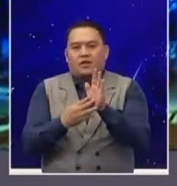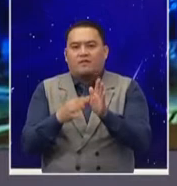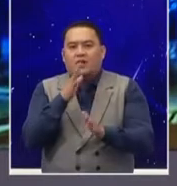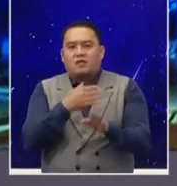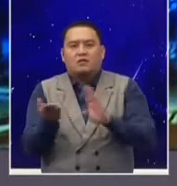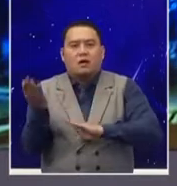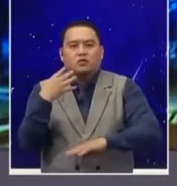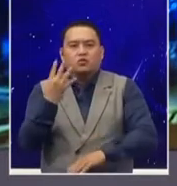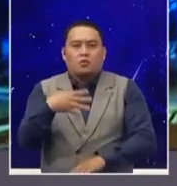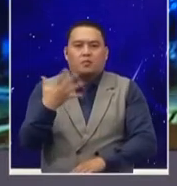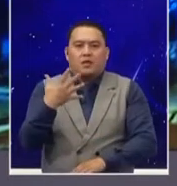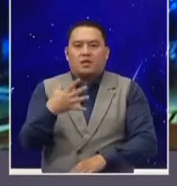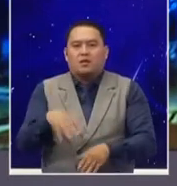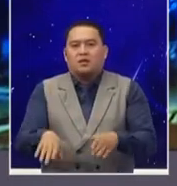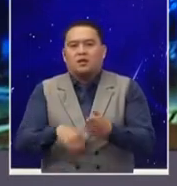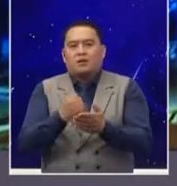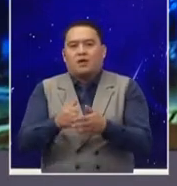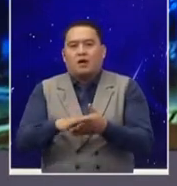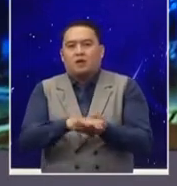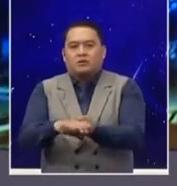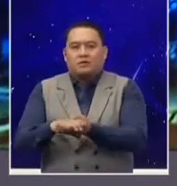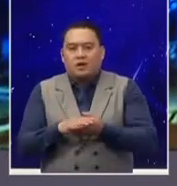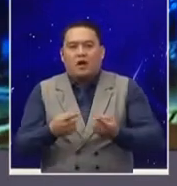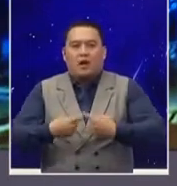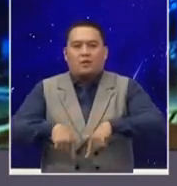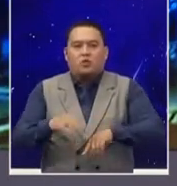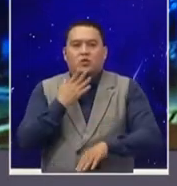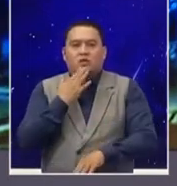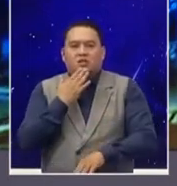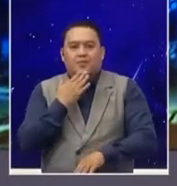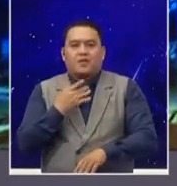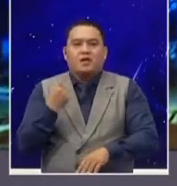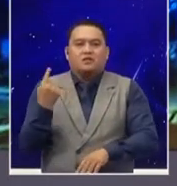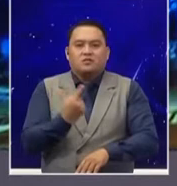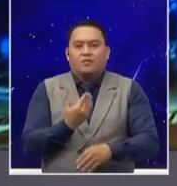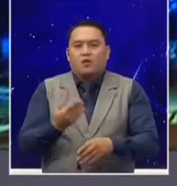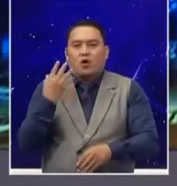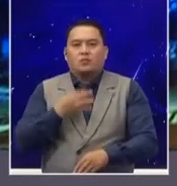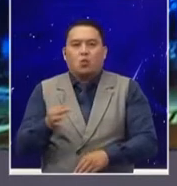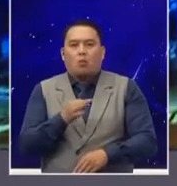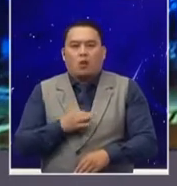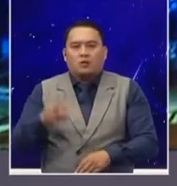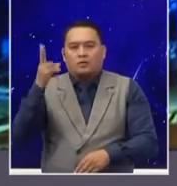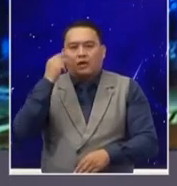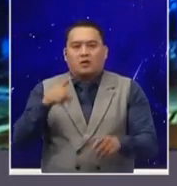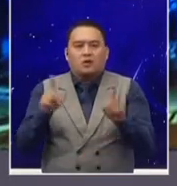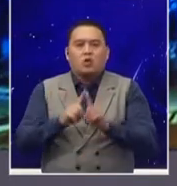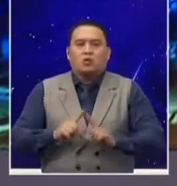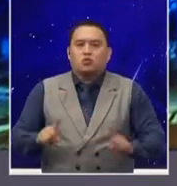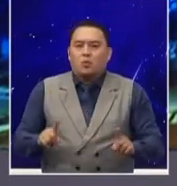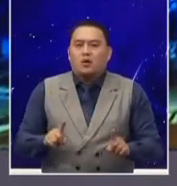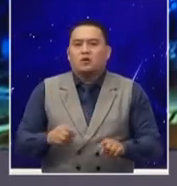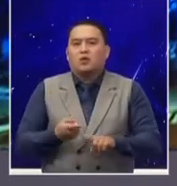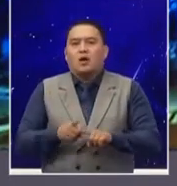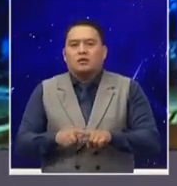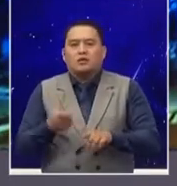лет назад на 45-й сессии Генеральной Ассамблеи Организации Объединенных Наций. Для жителей Алматинской области эта дата